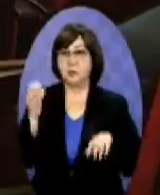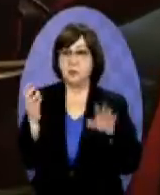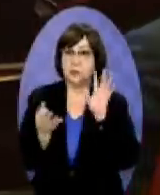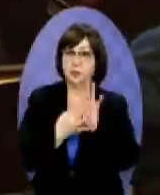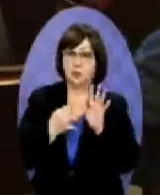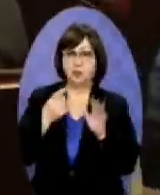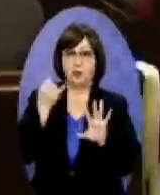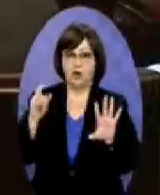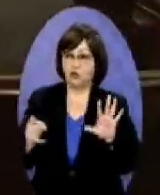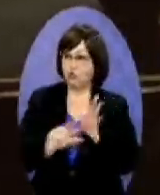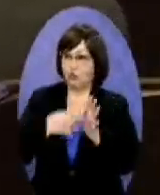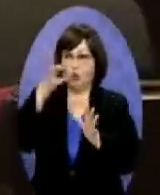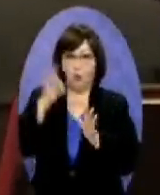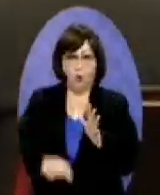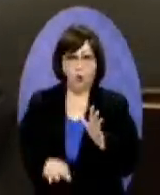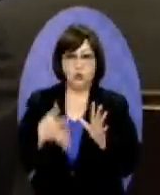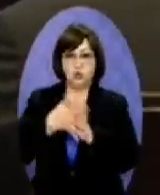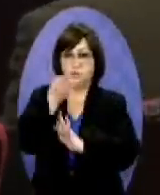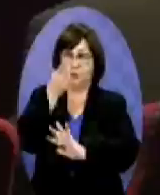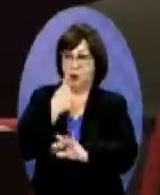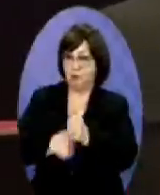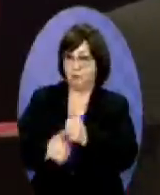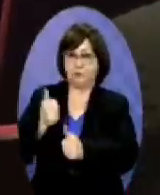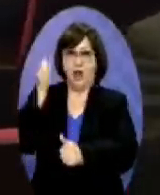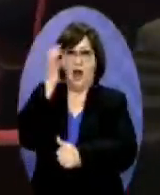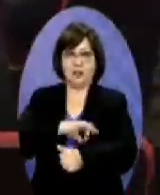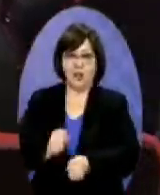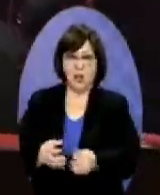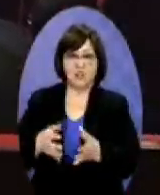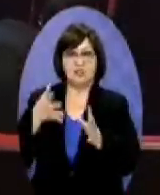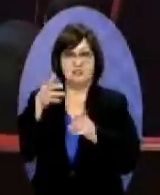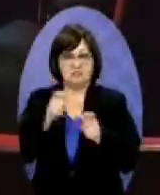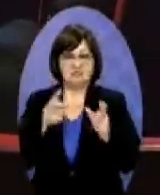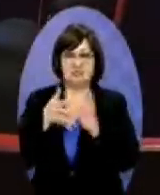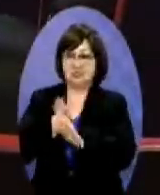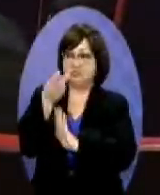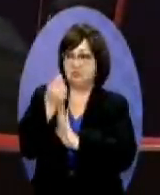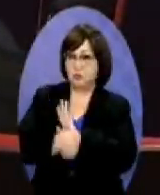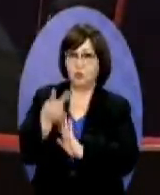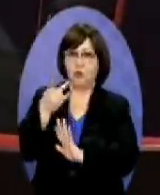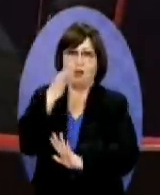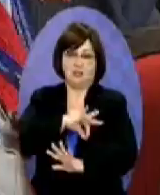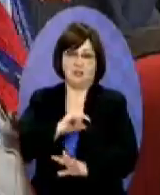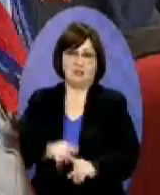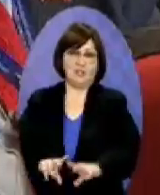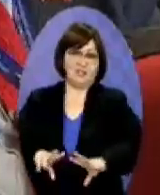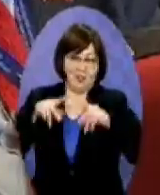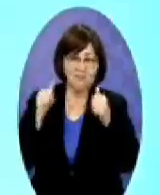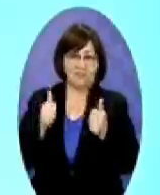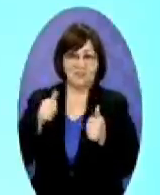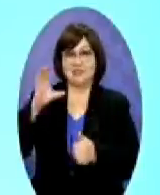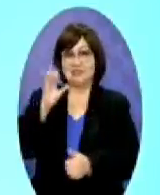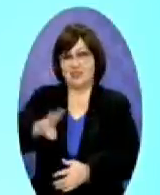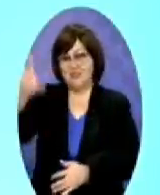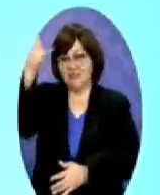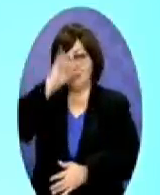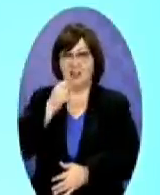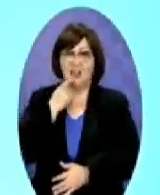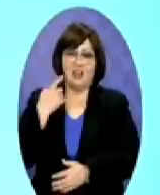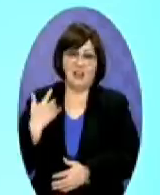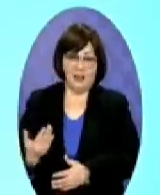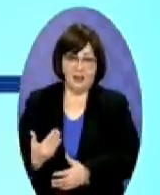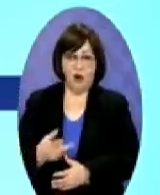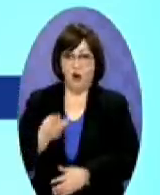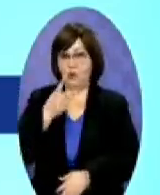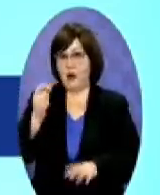гарсан, эдийн засаг төсвийн үзүүлэлтүүд сайжирсан гэж сангийн сайд Хүрлбаатар тайлбарлаж байна. 2018 онд бол Монгол